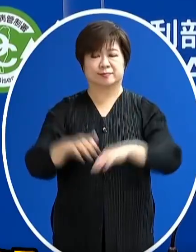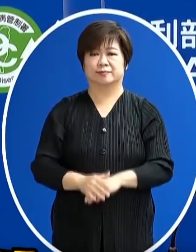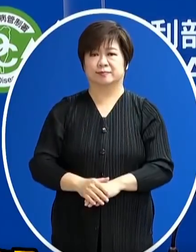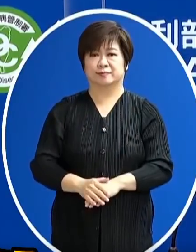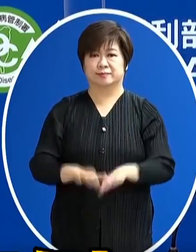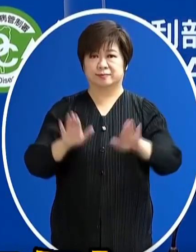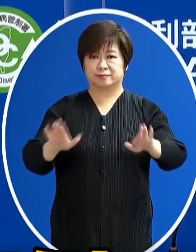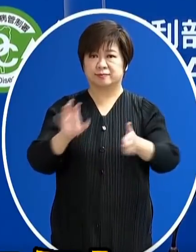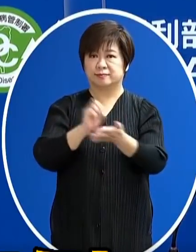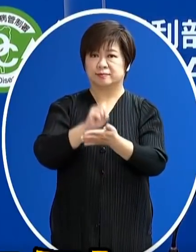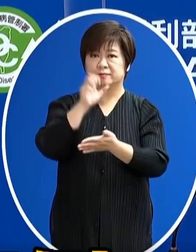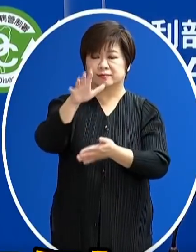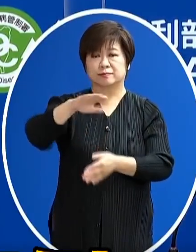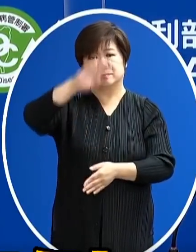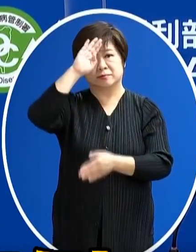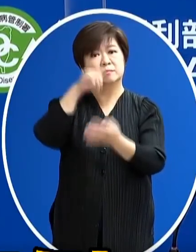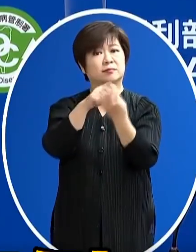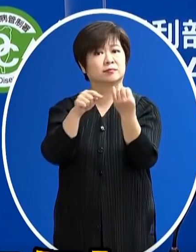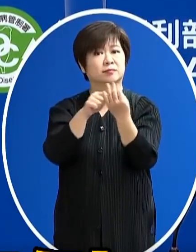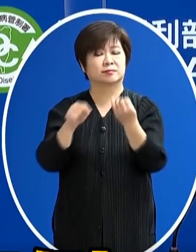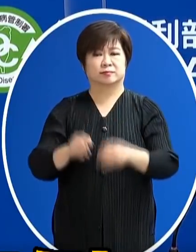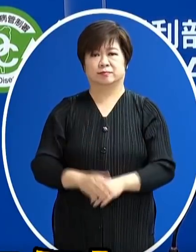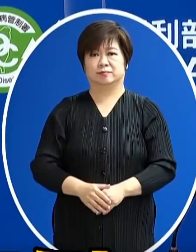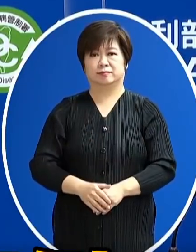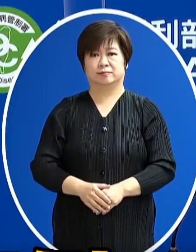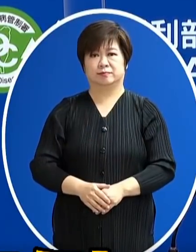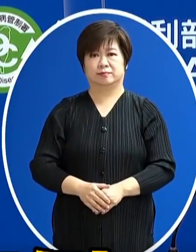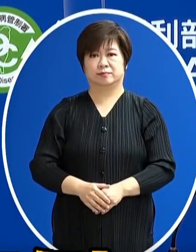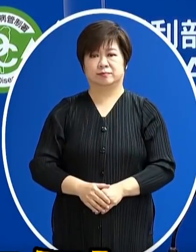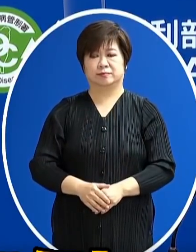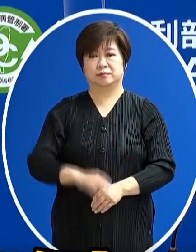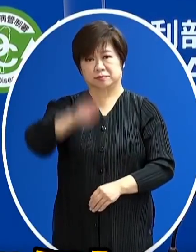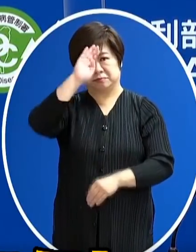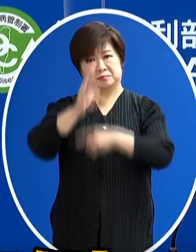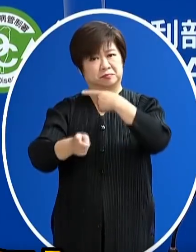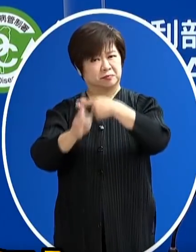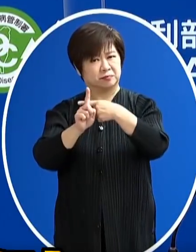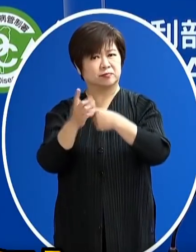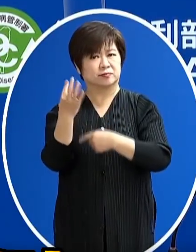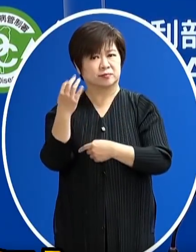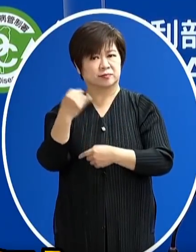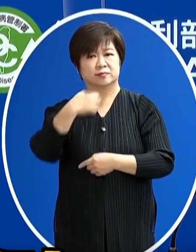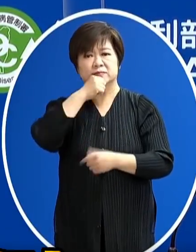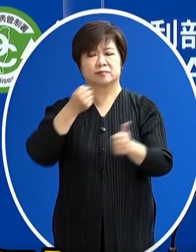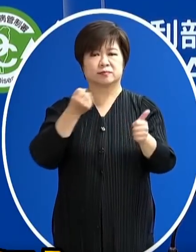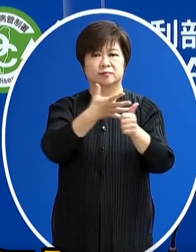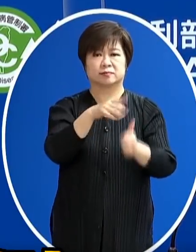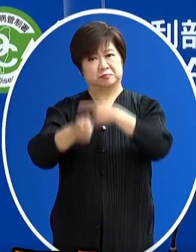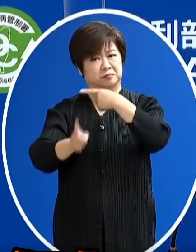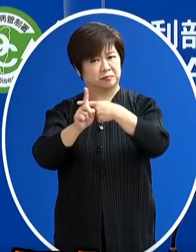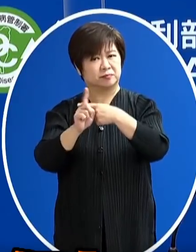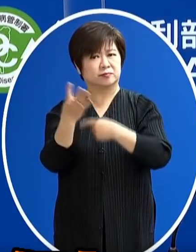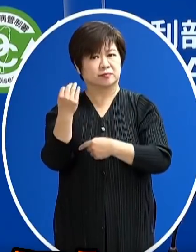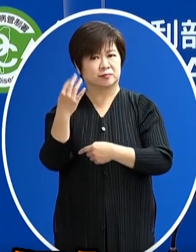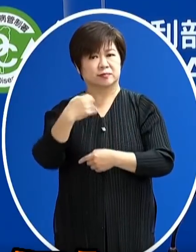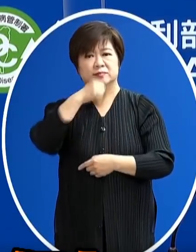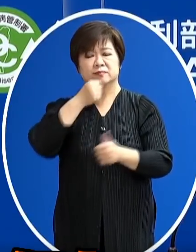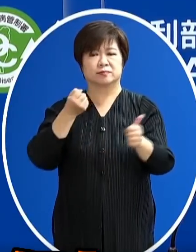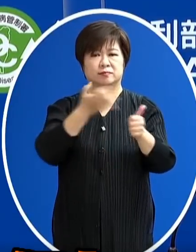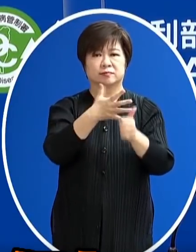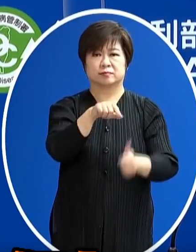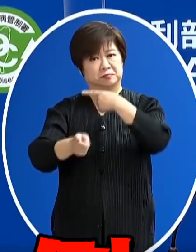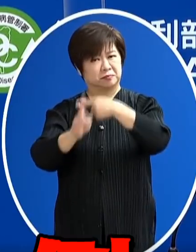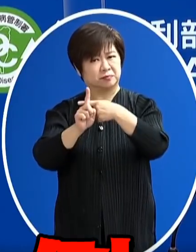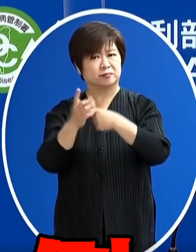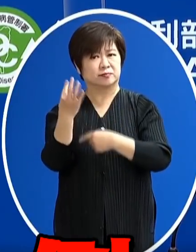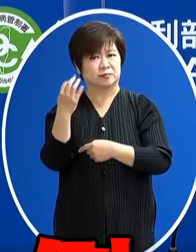先跟大家报告今天确定的病例哈。今天的确定病例，本土有160例，本土有